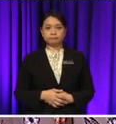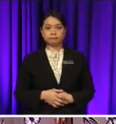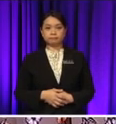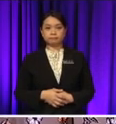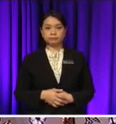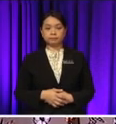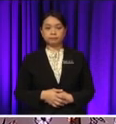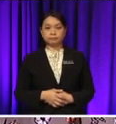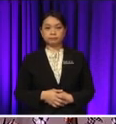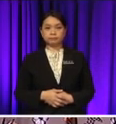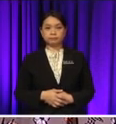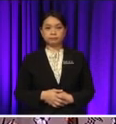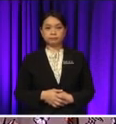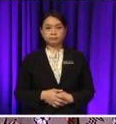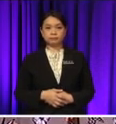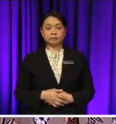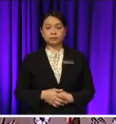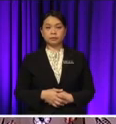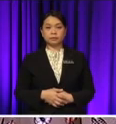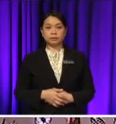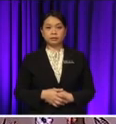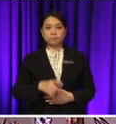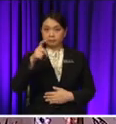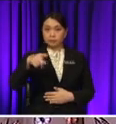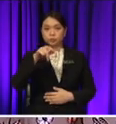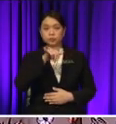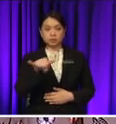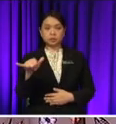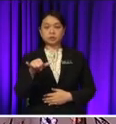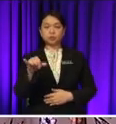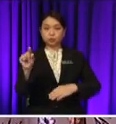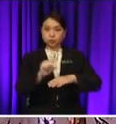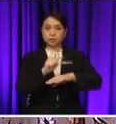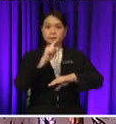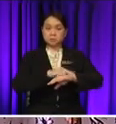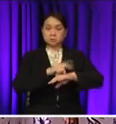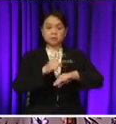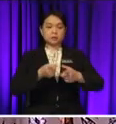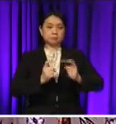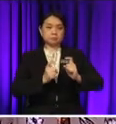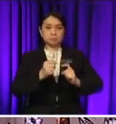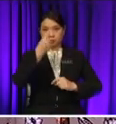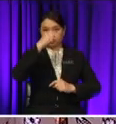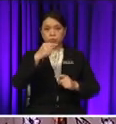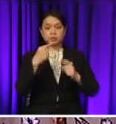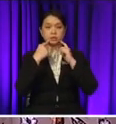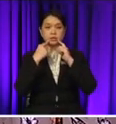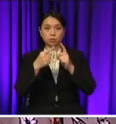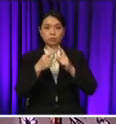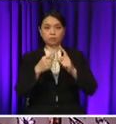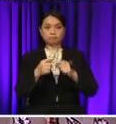perbandingan arah tinggi yang membutuhkan kadang-kadang Perkiraannya sangat